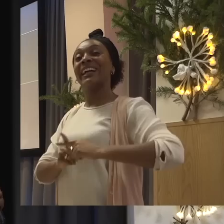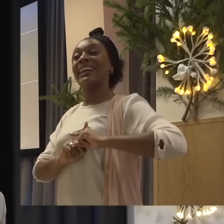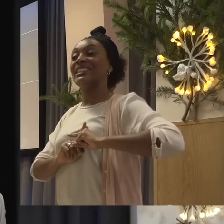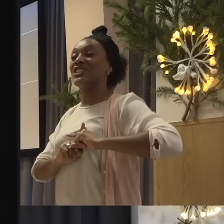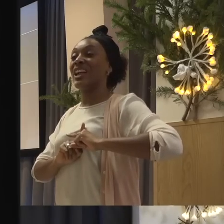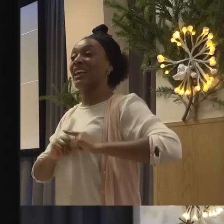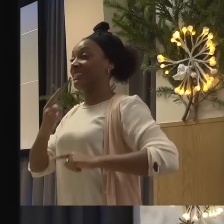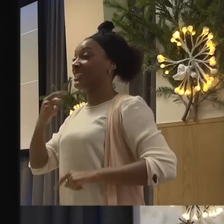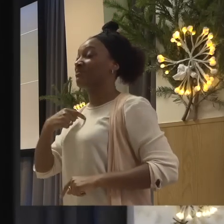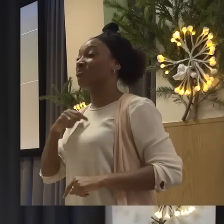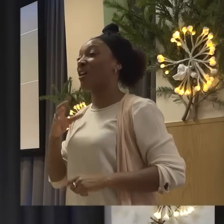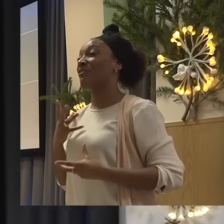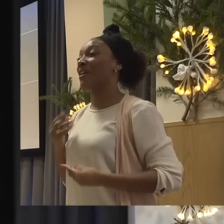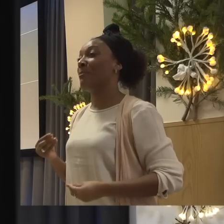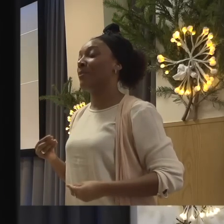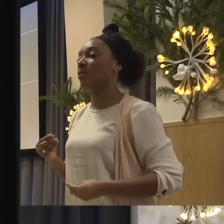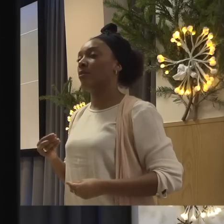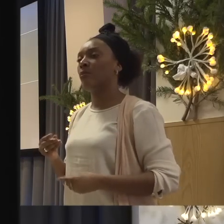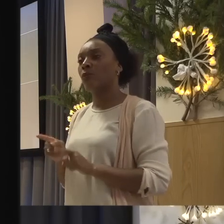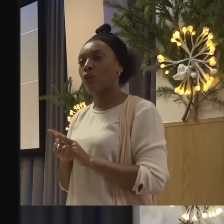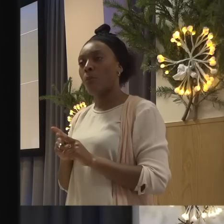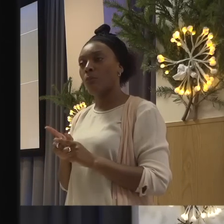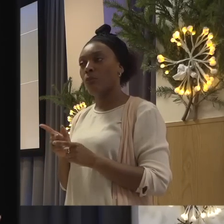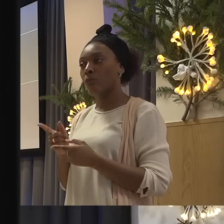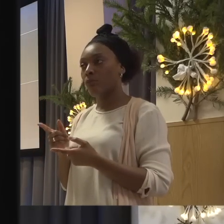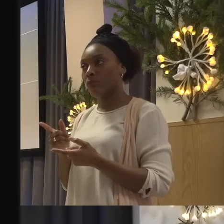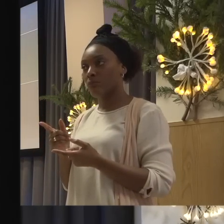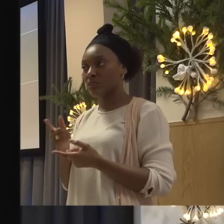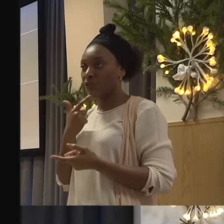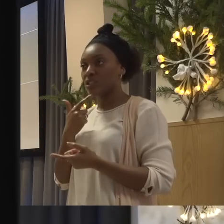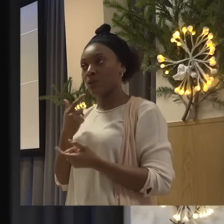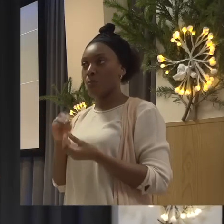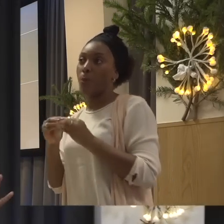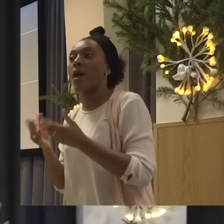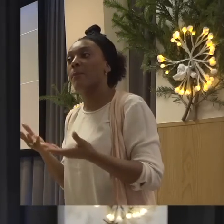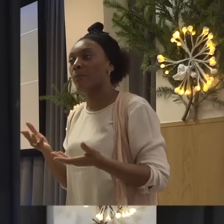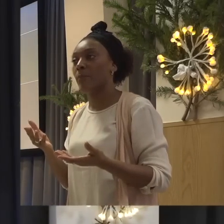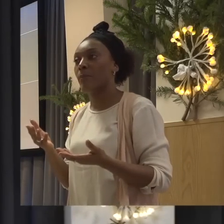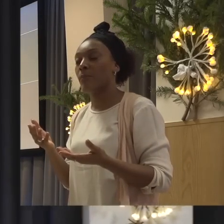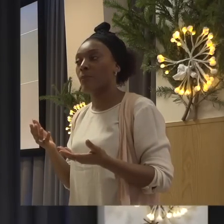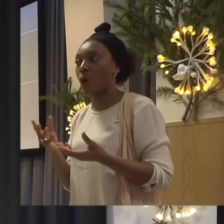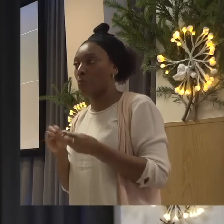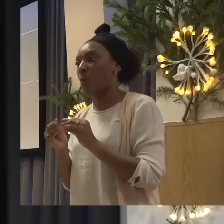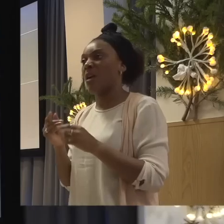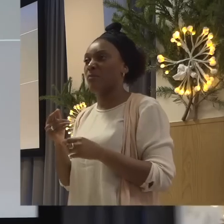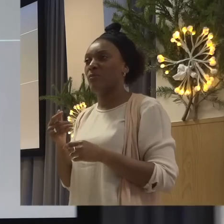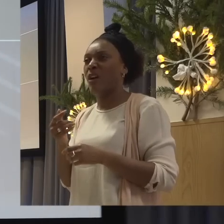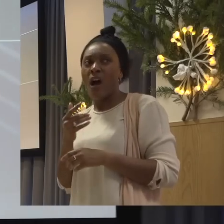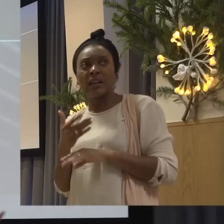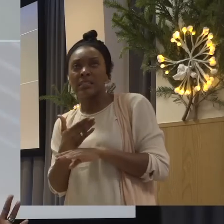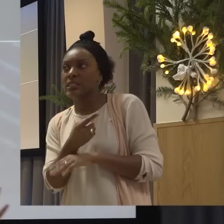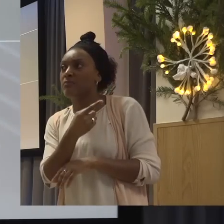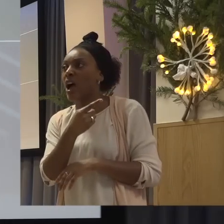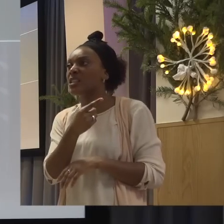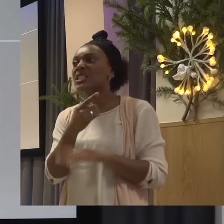sa faiblesse, ça devient un problème. Ça devient un problème parce que tout de suite, on a des alertes. On se dit, mais qu'est-ce qui se passe?